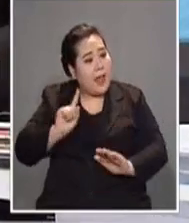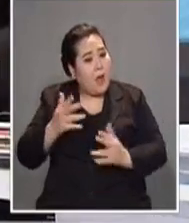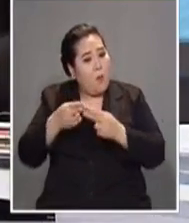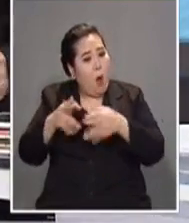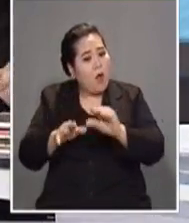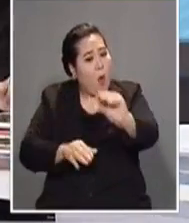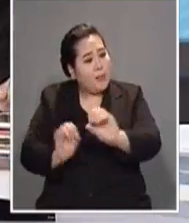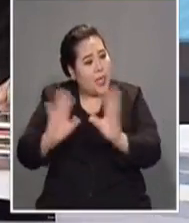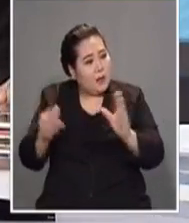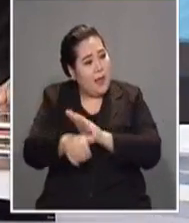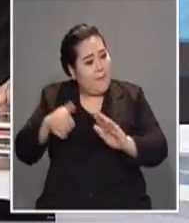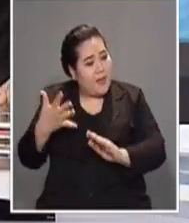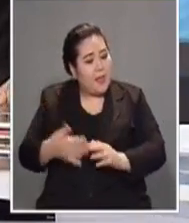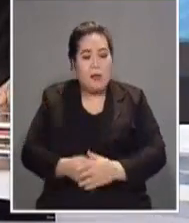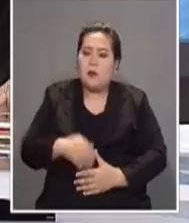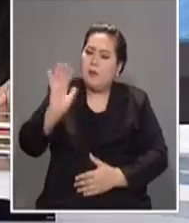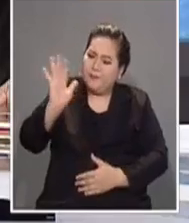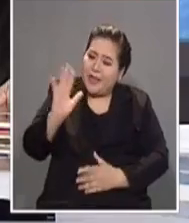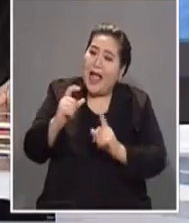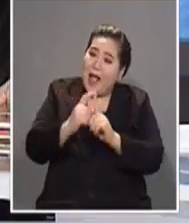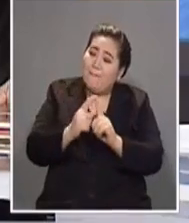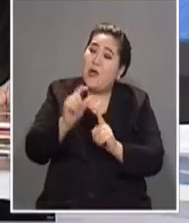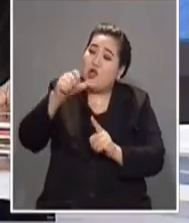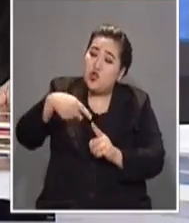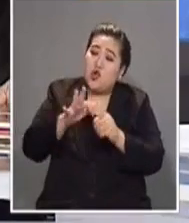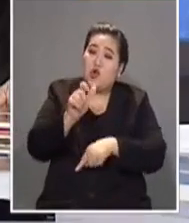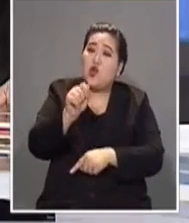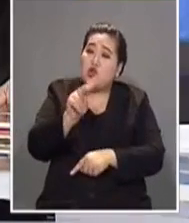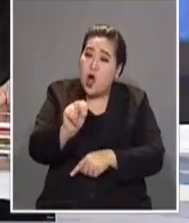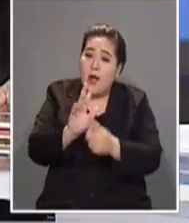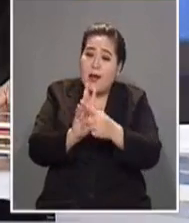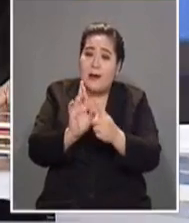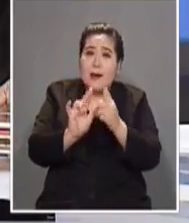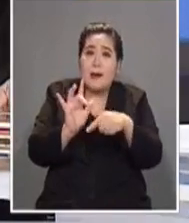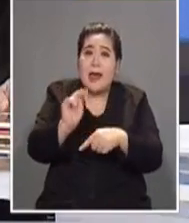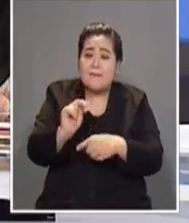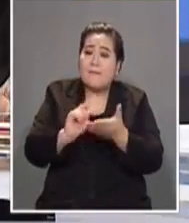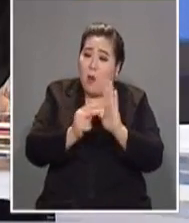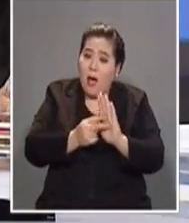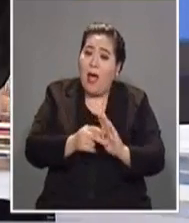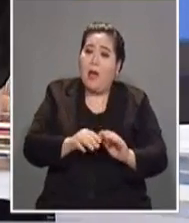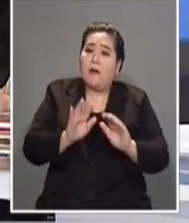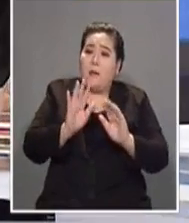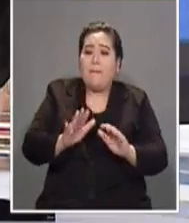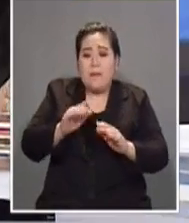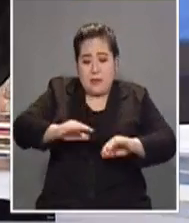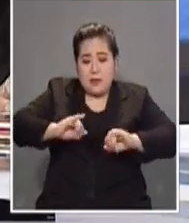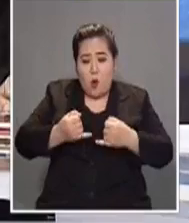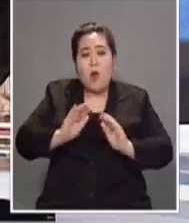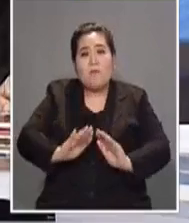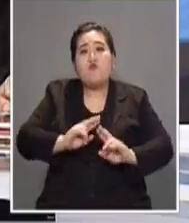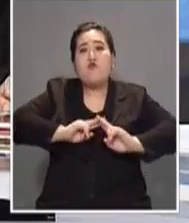บายให้ฟังแต่ว่าเรื่องนี้นะคะก็ผิดก็ต้องว่าไปตามผิดนะคะแต่ว่าไอ้เรื่องจับเข้าห้องขังอะไรอย่างเงี้ยเห็นภาพแล้วมันก็รู้สึ